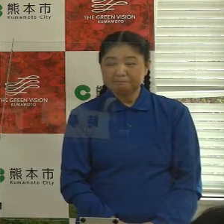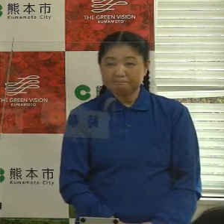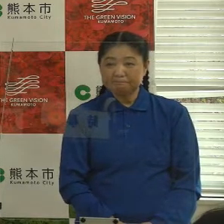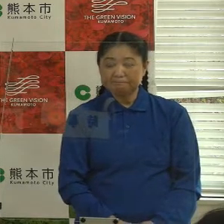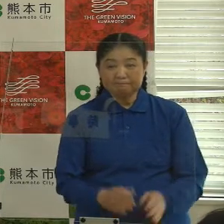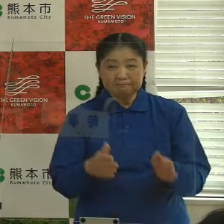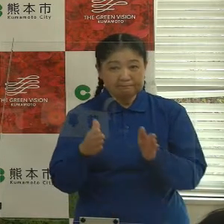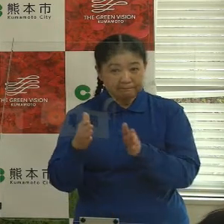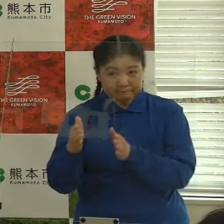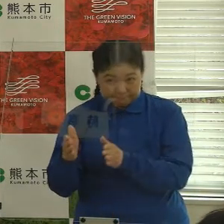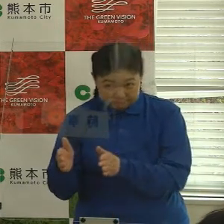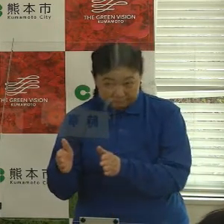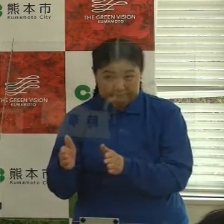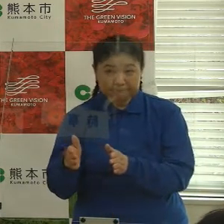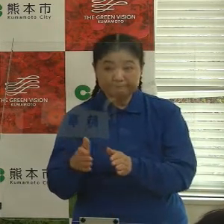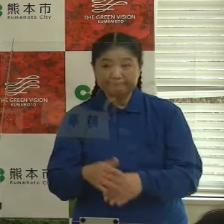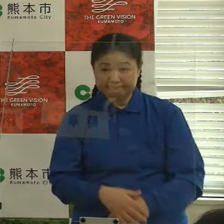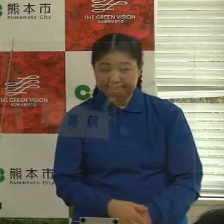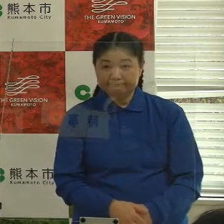それでは